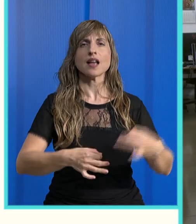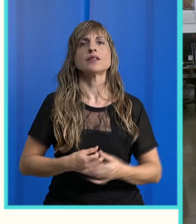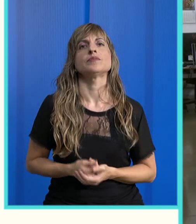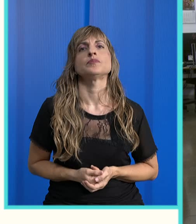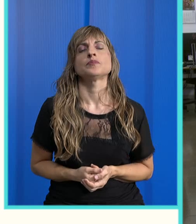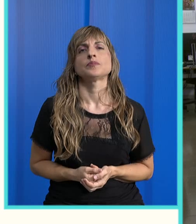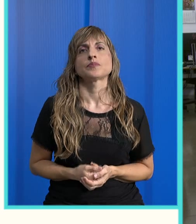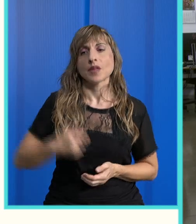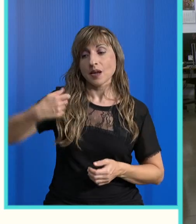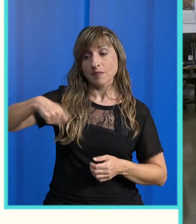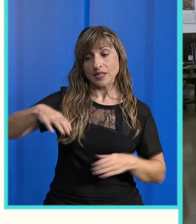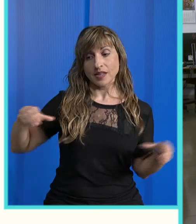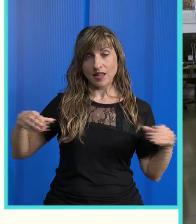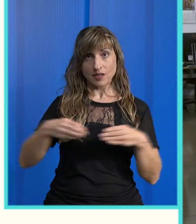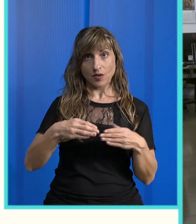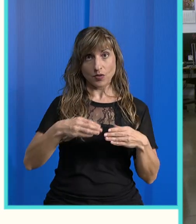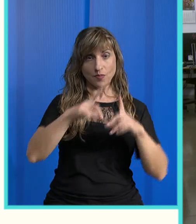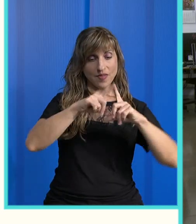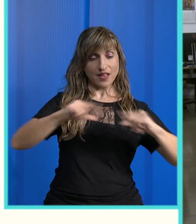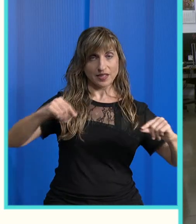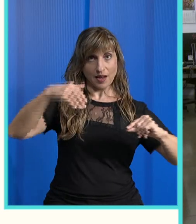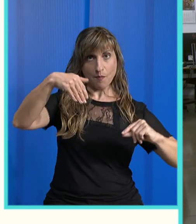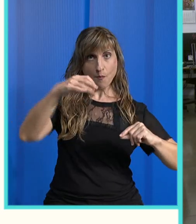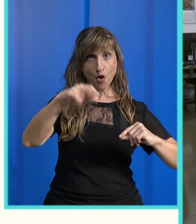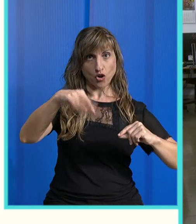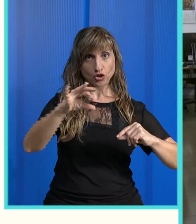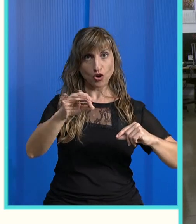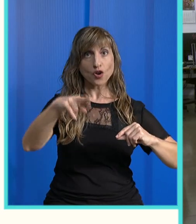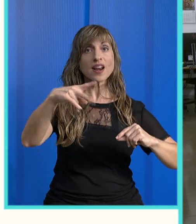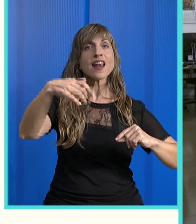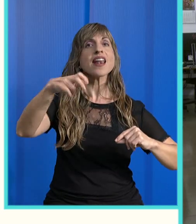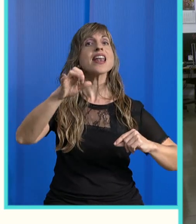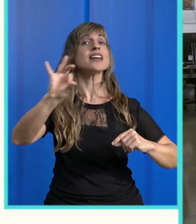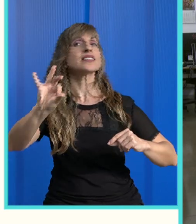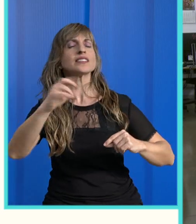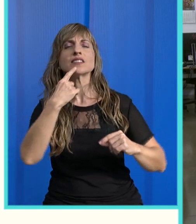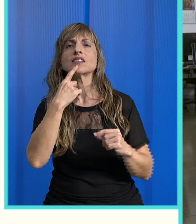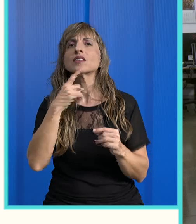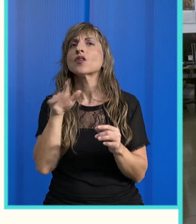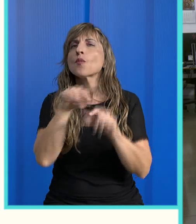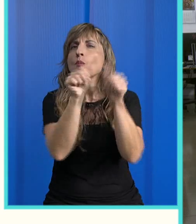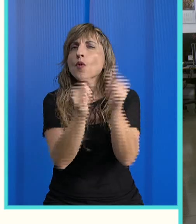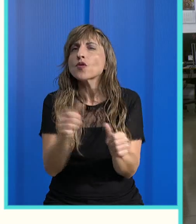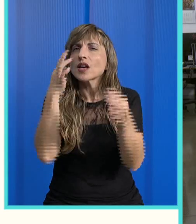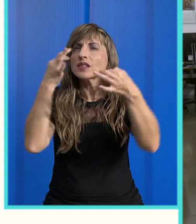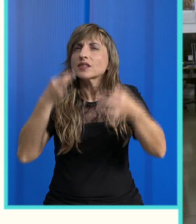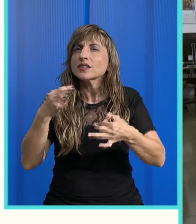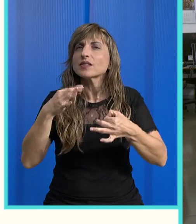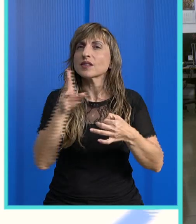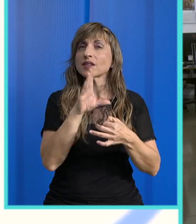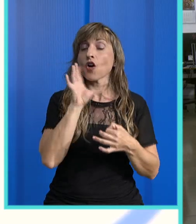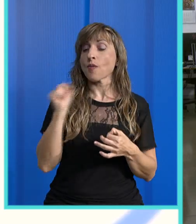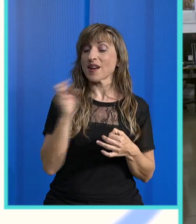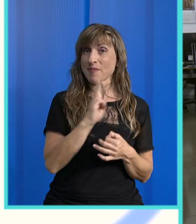I el president del grup municipal d'Esquerra Republicana Alex Montornès considera que el model de seguretat del govern dels populars no ha